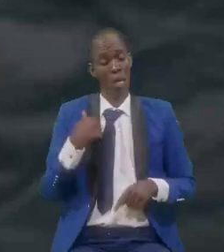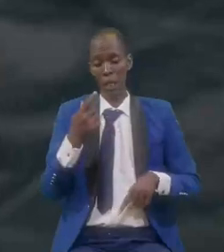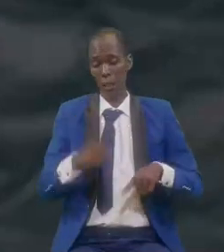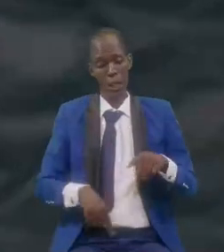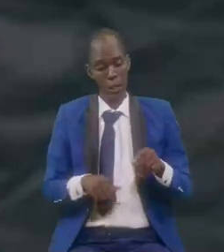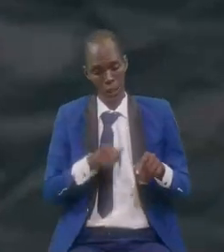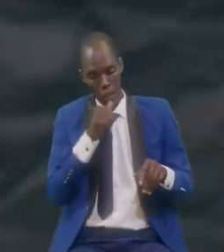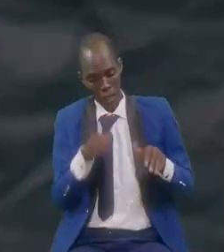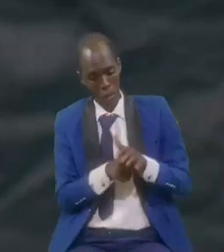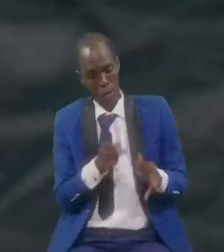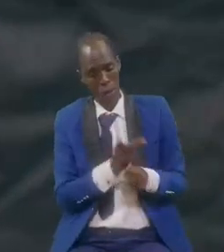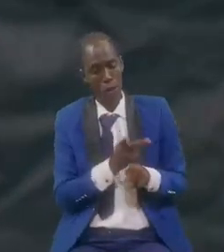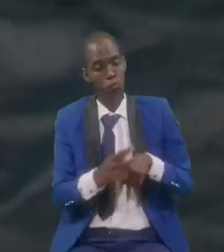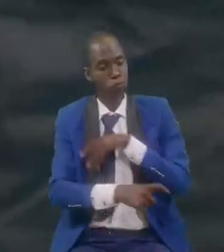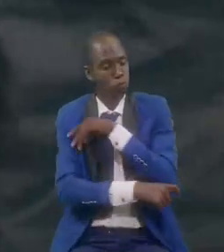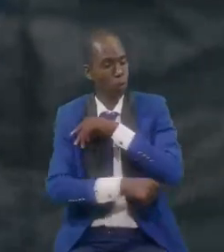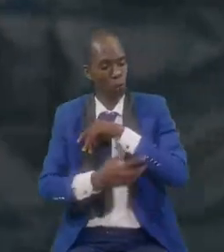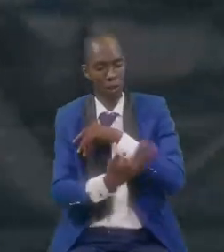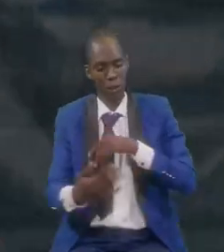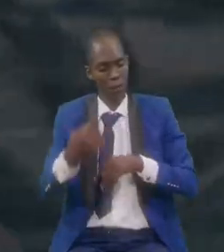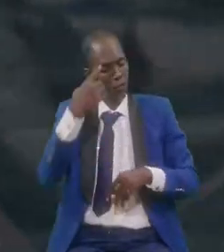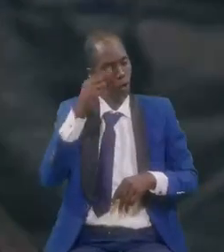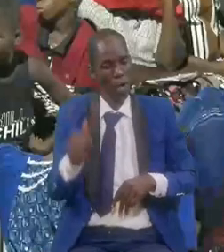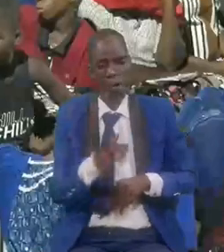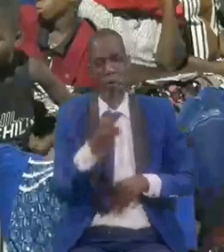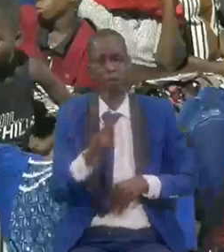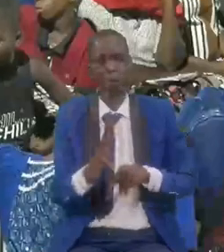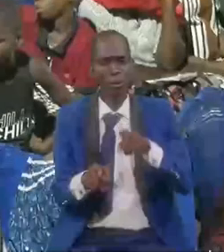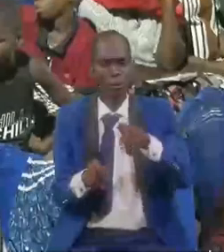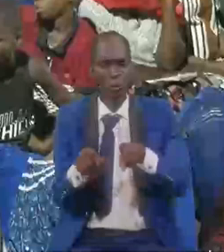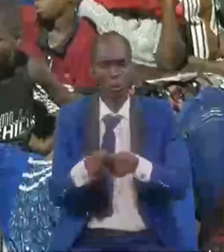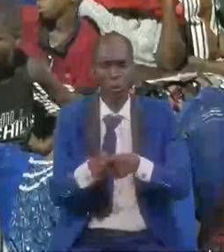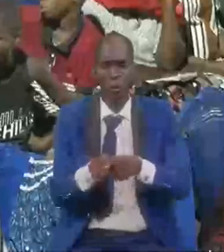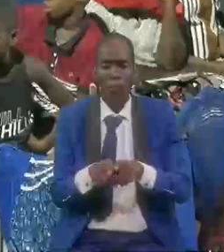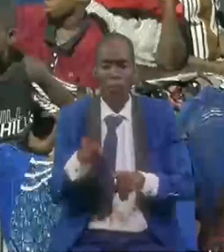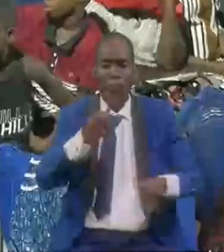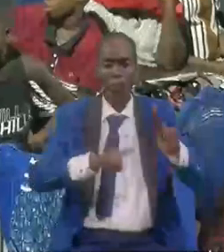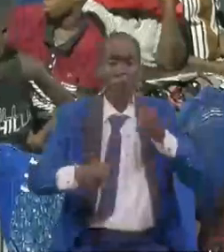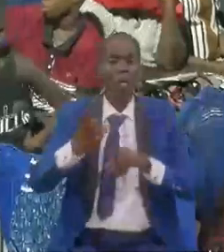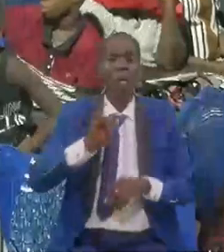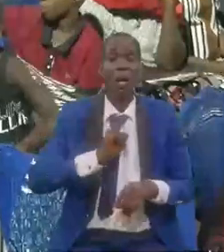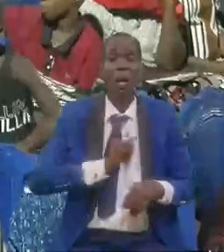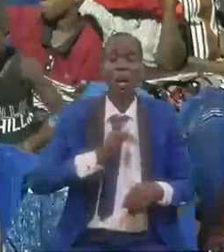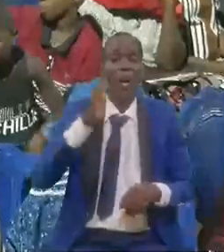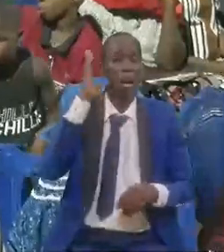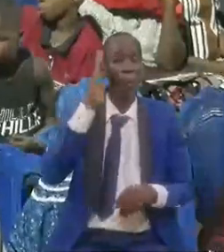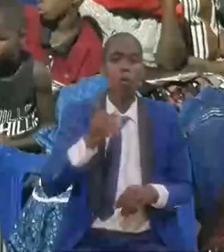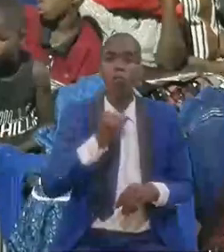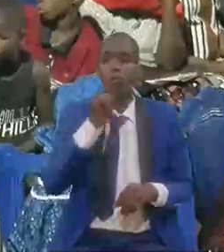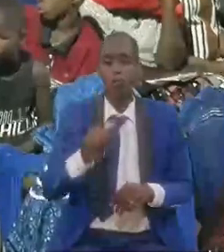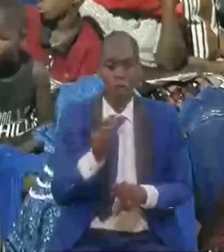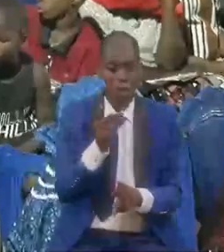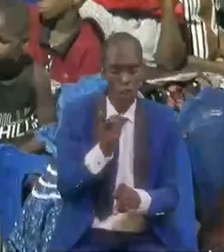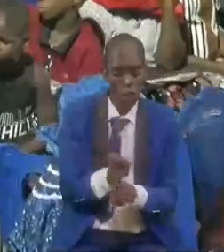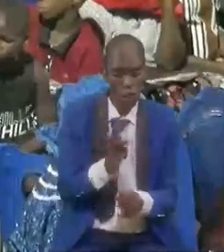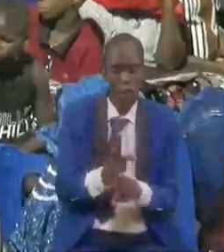volé pour personne. Quelqu'un là-bas, je ne garderai pas de l'argent volé, un bien